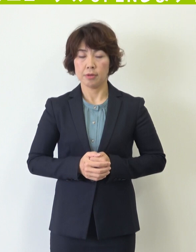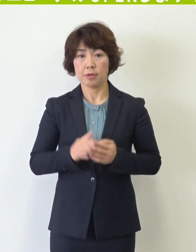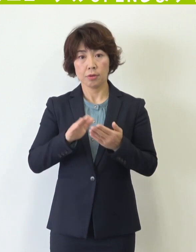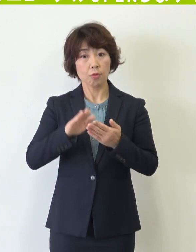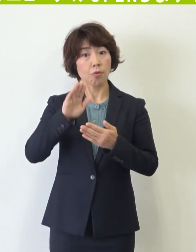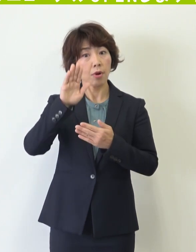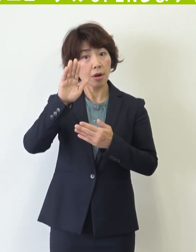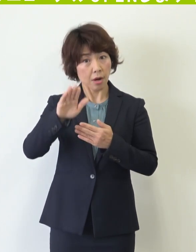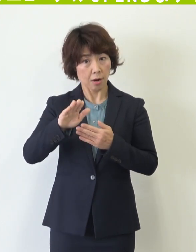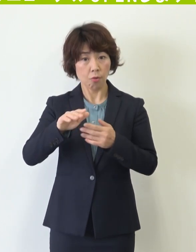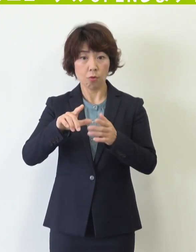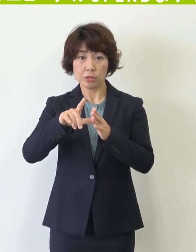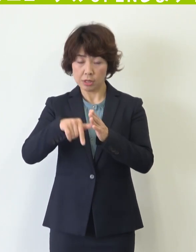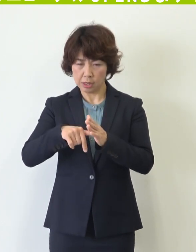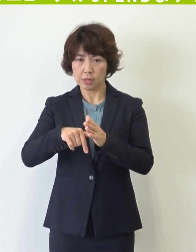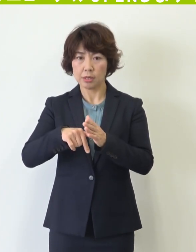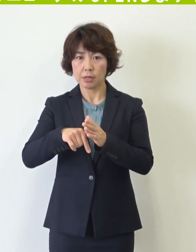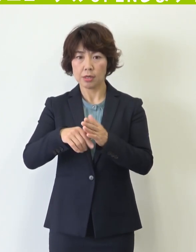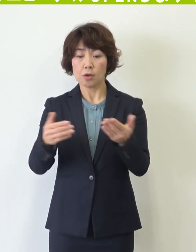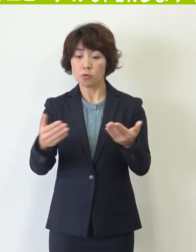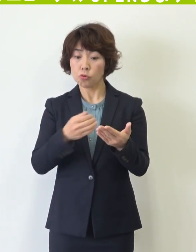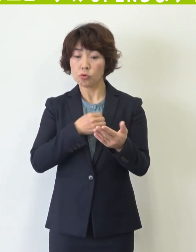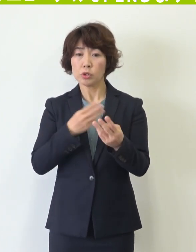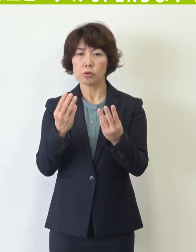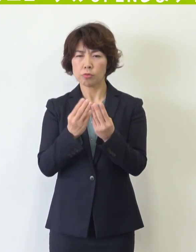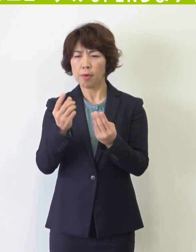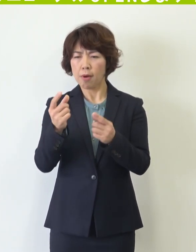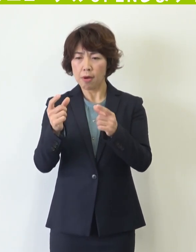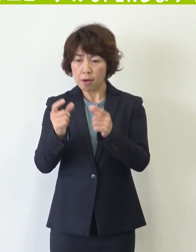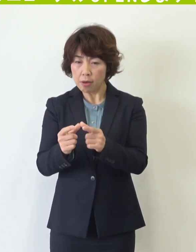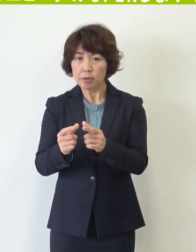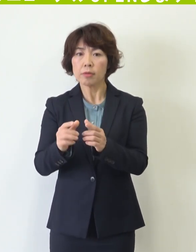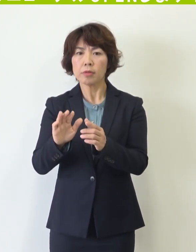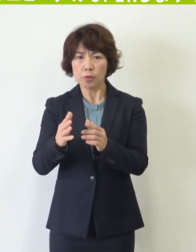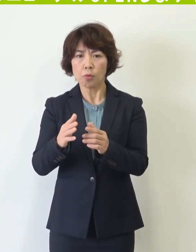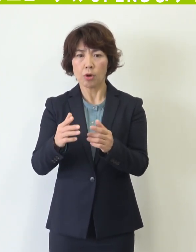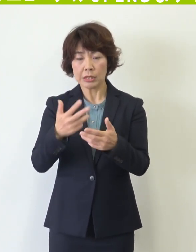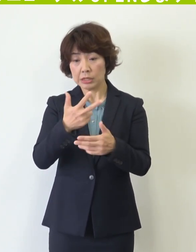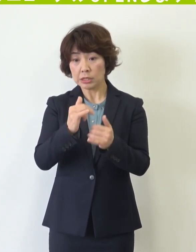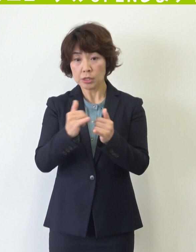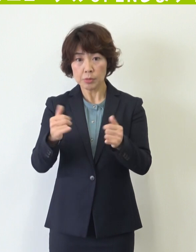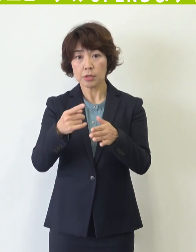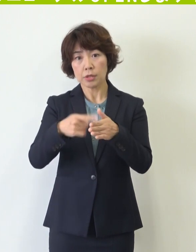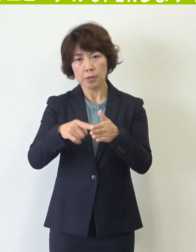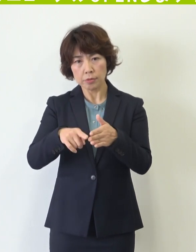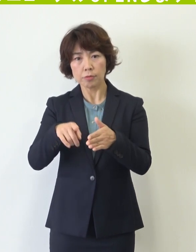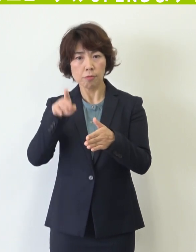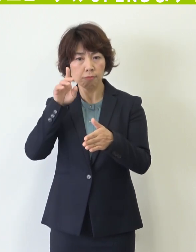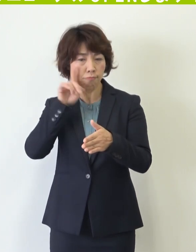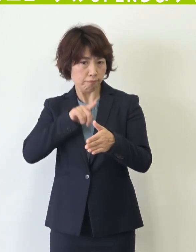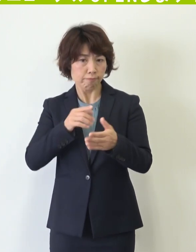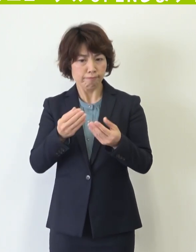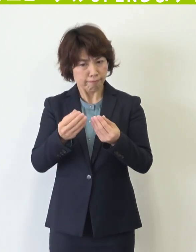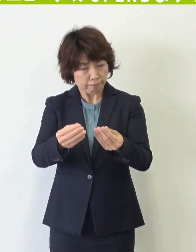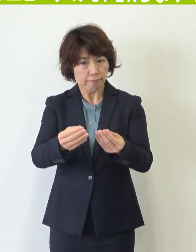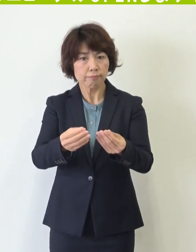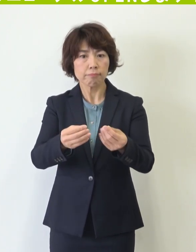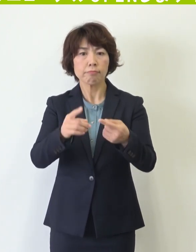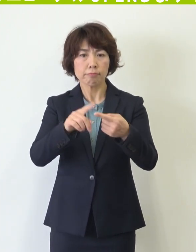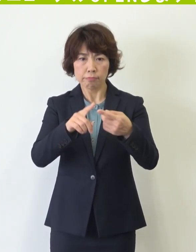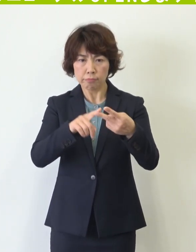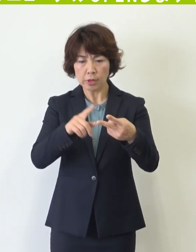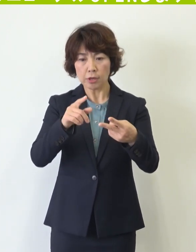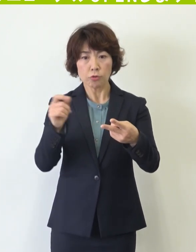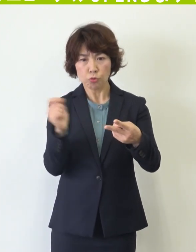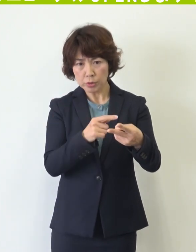これからの時代に少ない職員数でも惜しみサービスを移譲していこうということやまたあのスピード